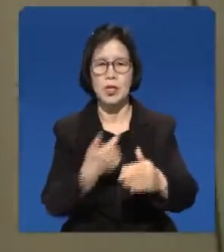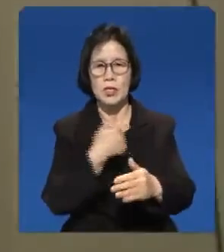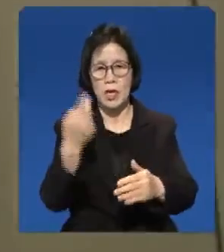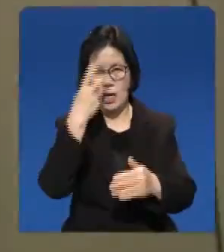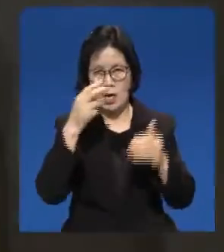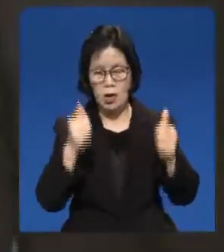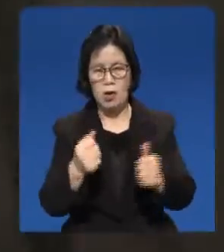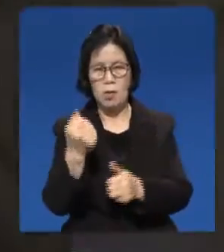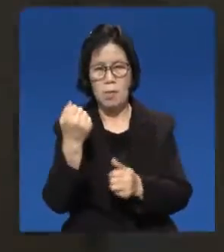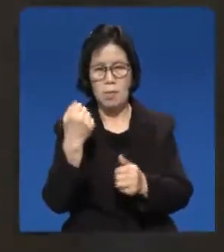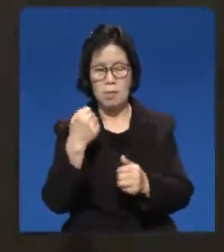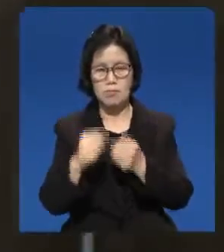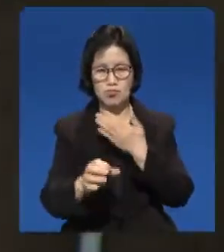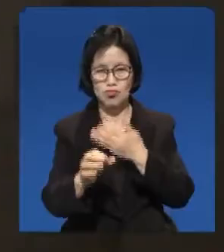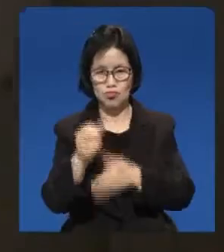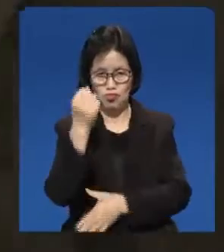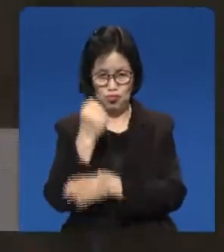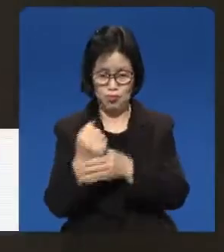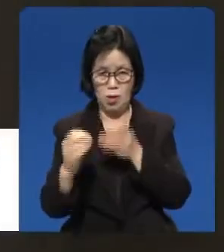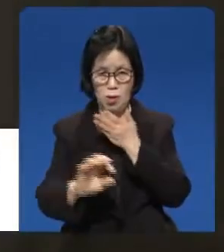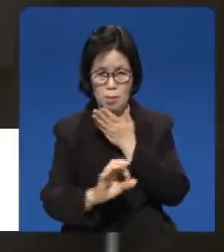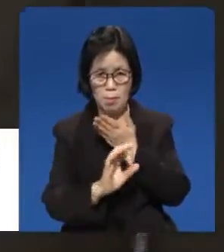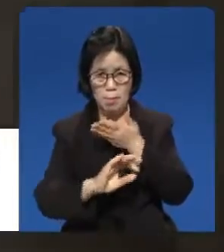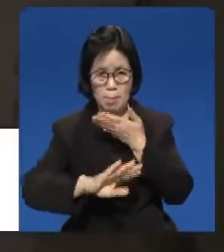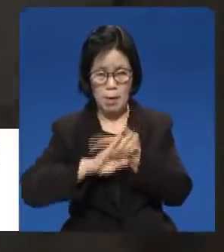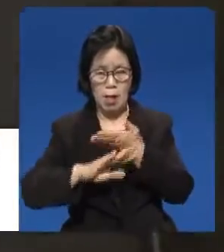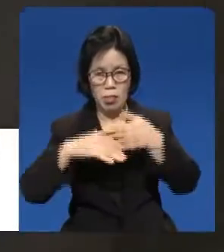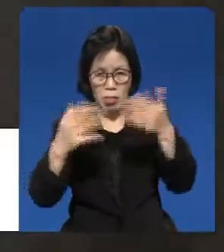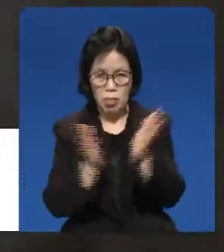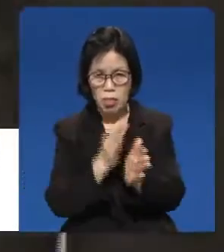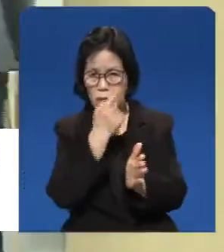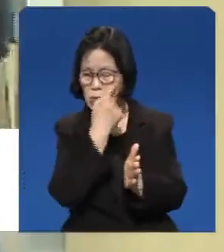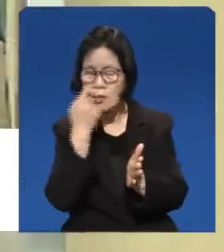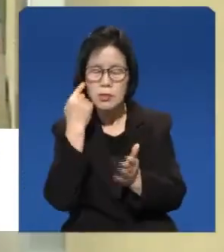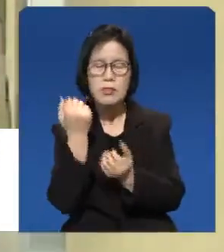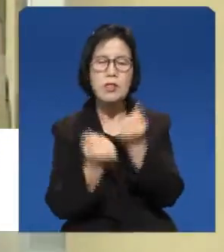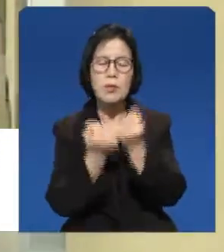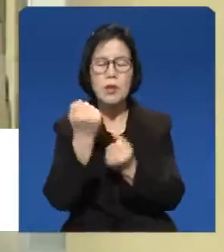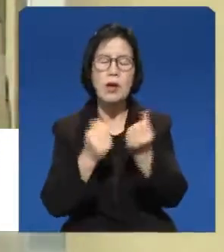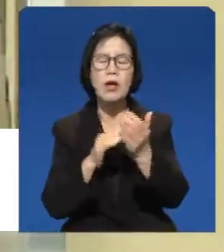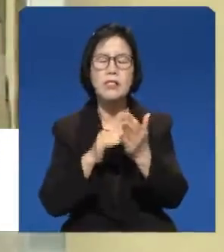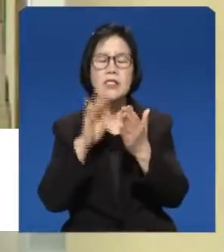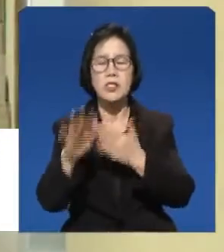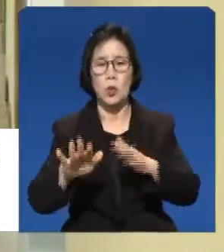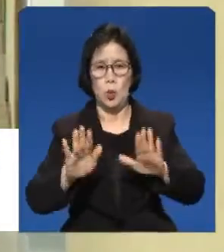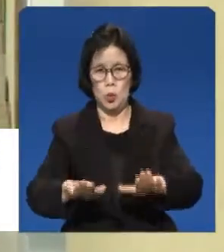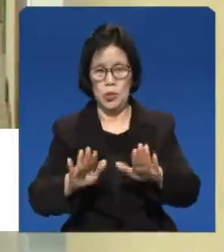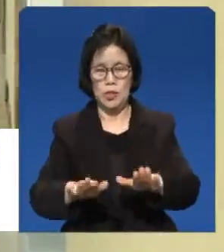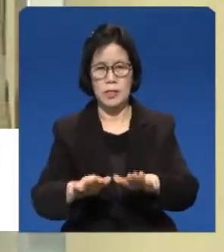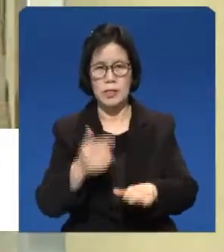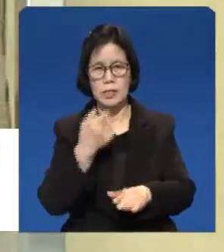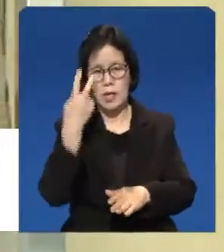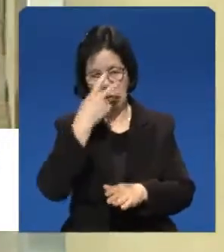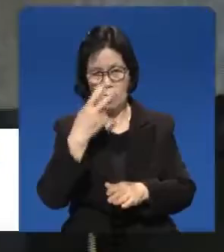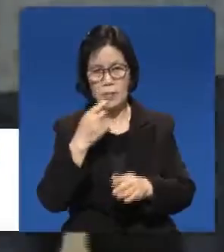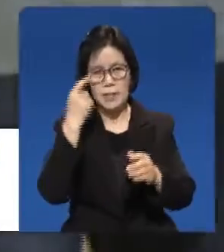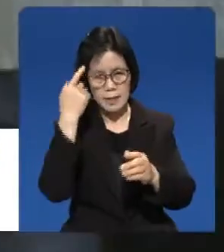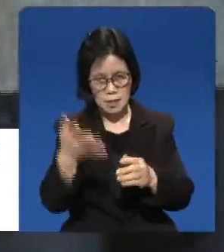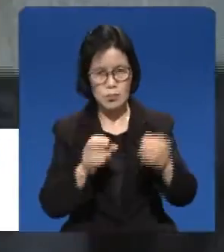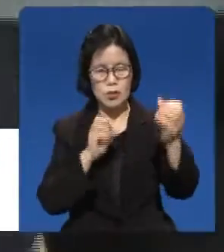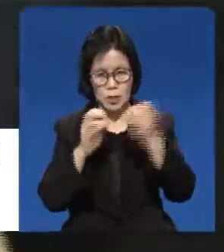반부패 강력부가 브리핑을 열어 검수완박 반대 근거들을 설명한 데 이어 오늘은 대검이 질문 답변